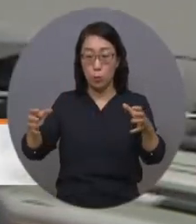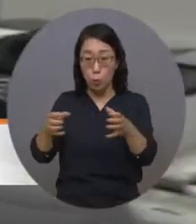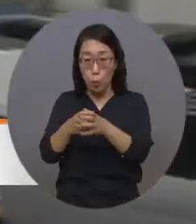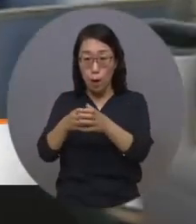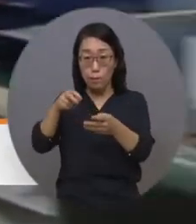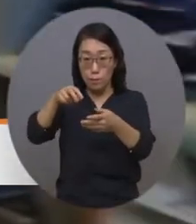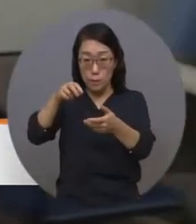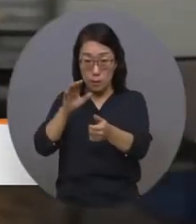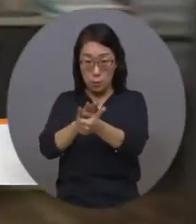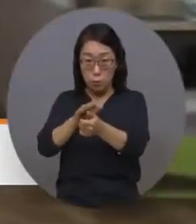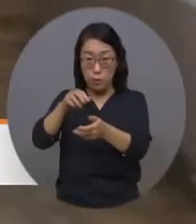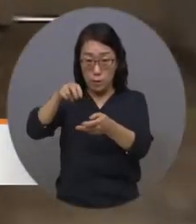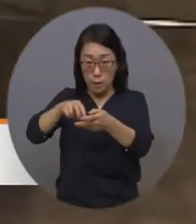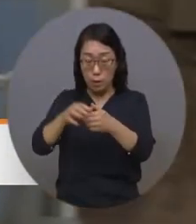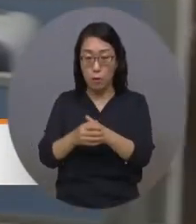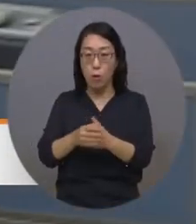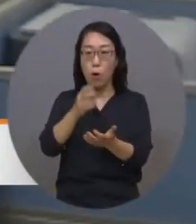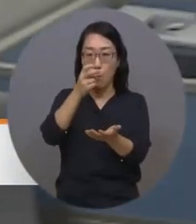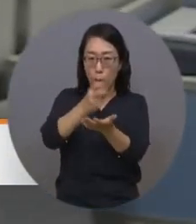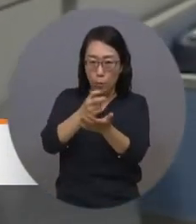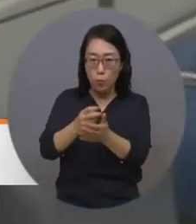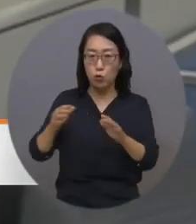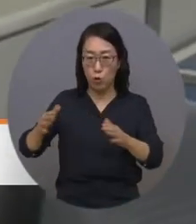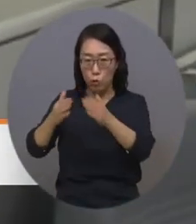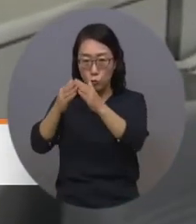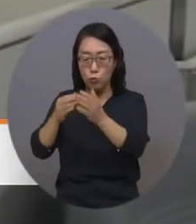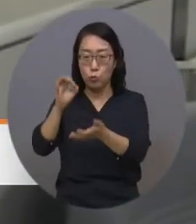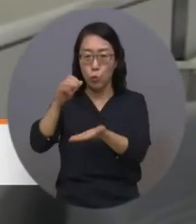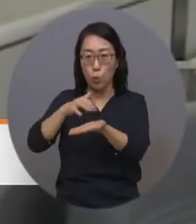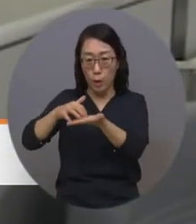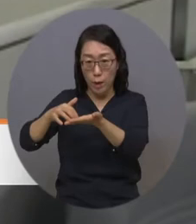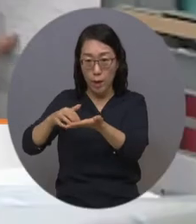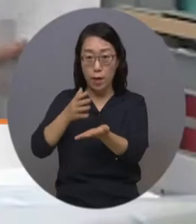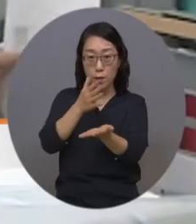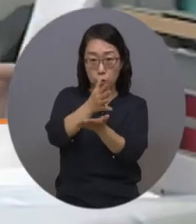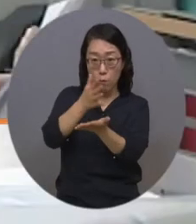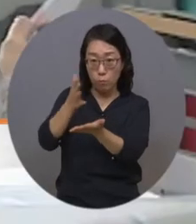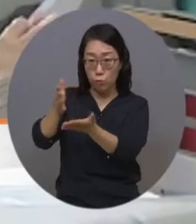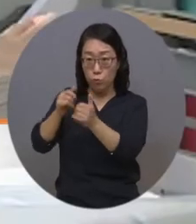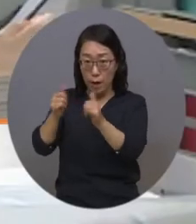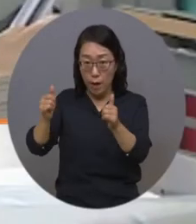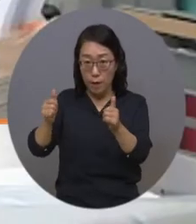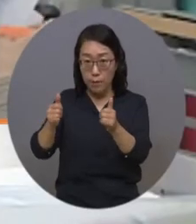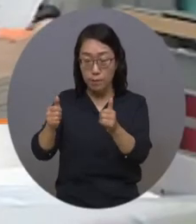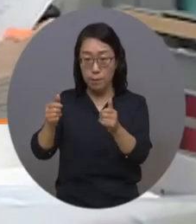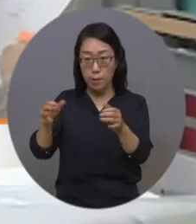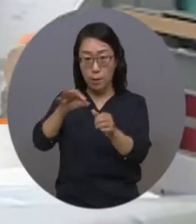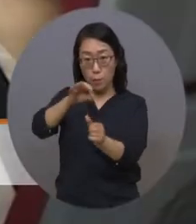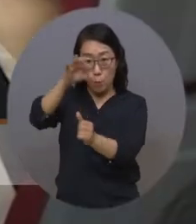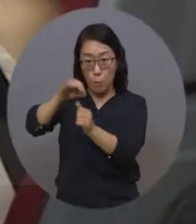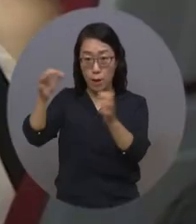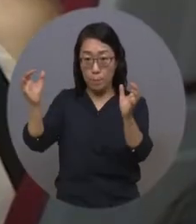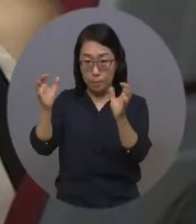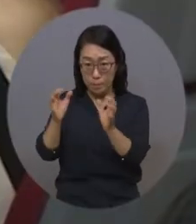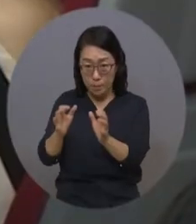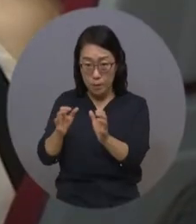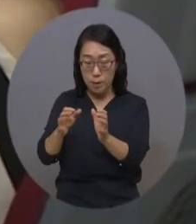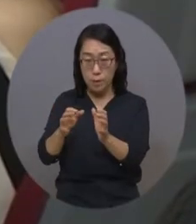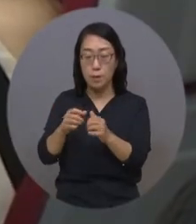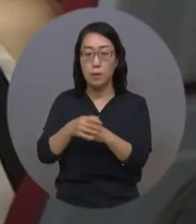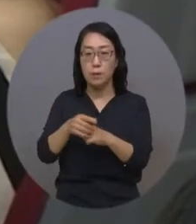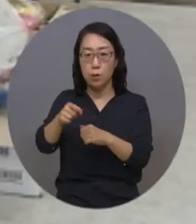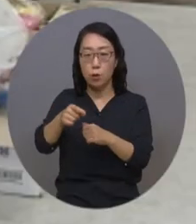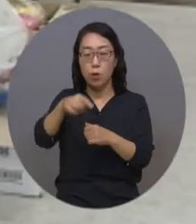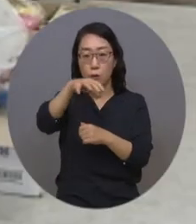통합지원센터에서는 건축, 회계, 법률 등 각계각층의 전문가들로 전문가 자문단을 구성해 선정된